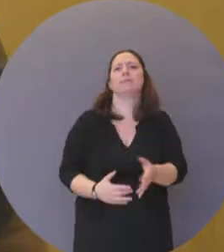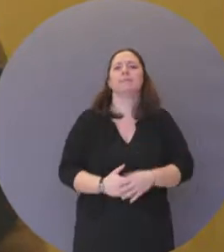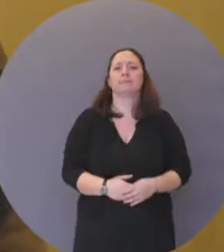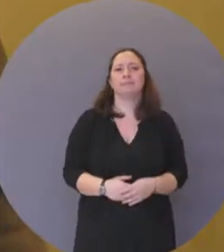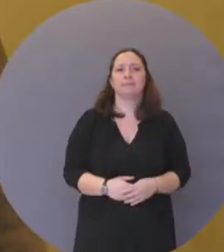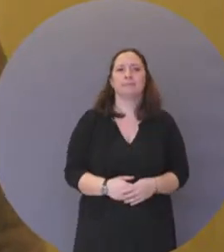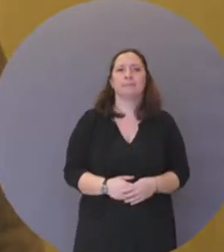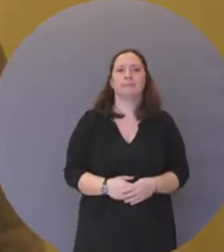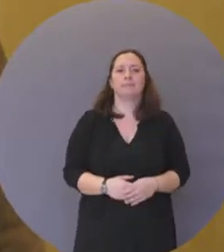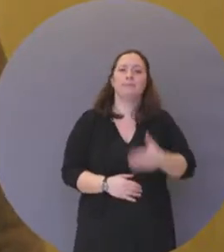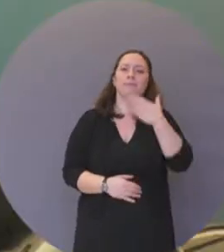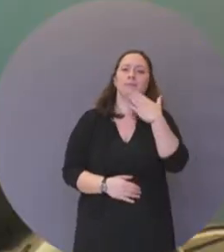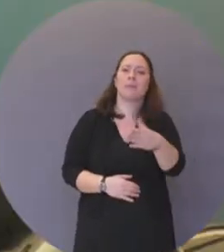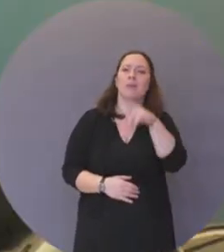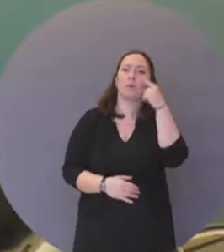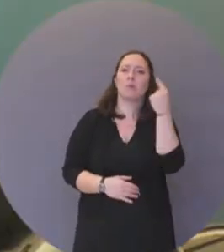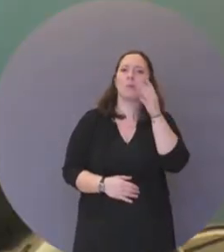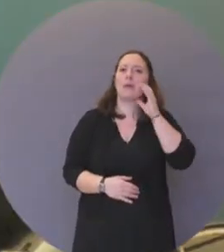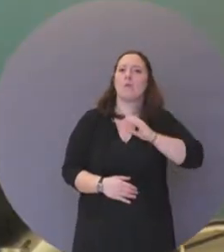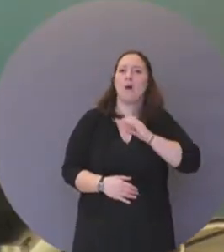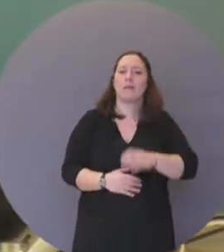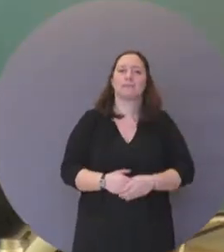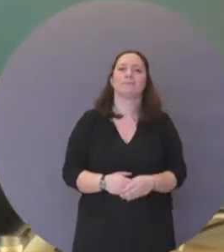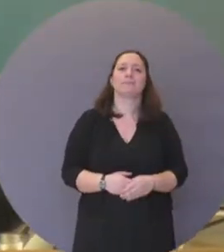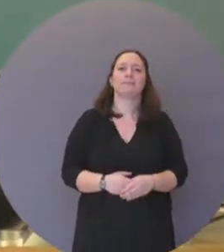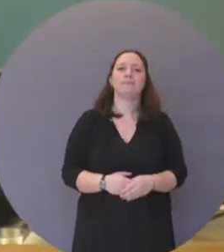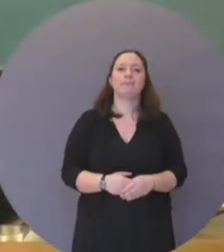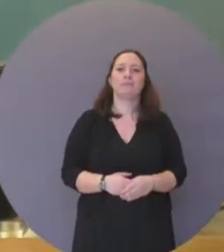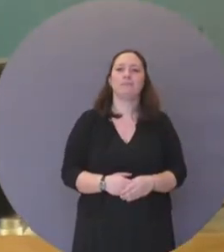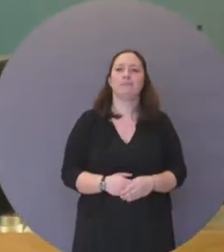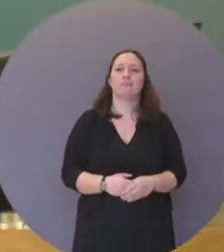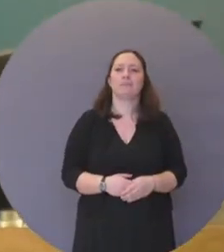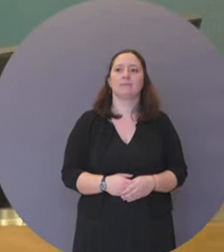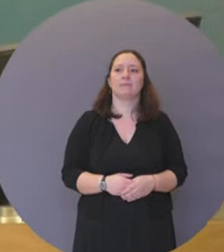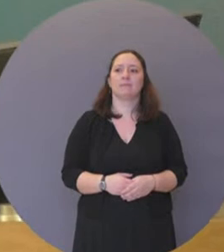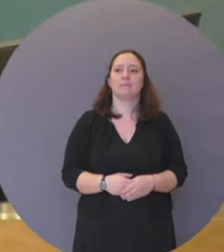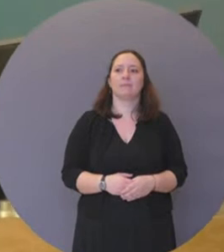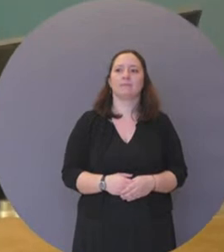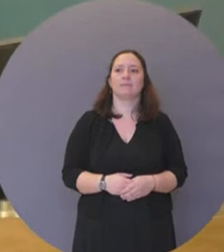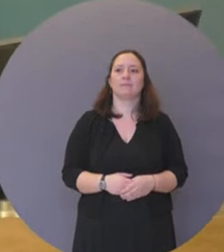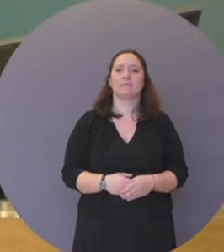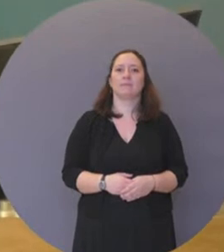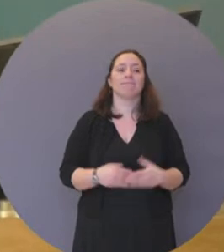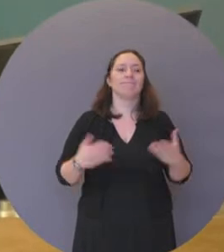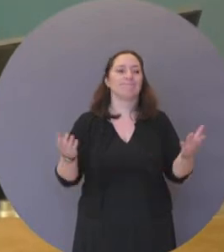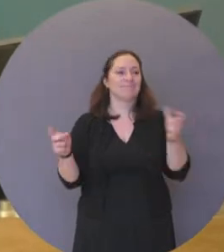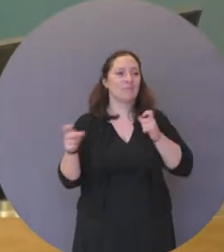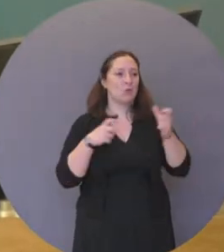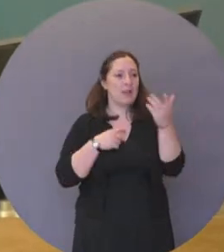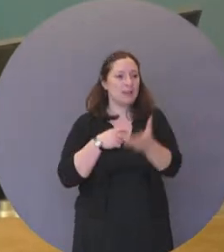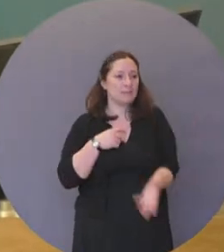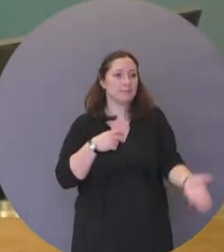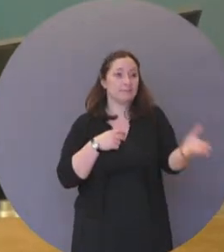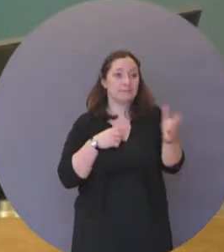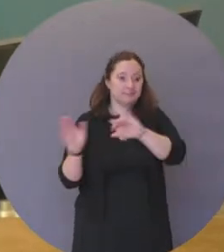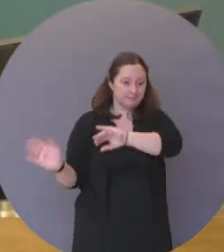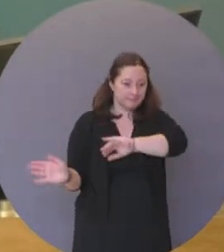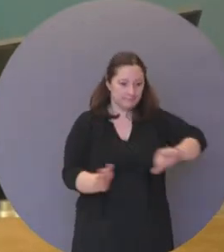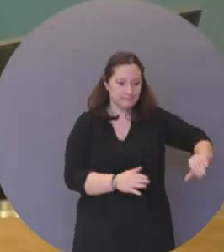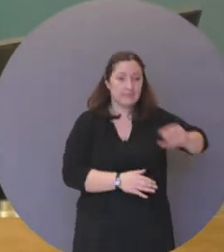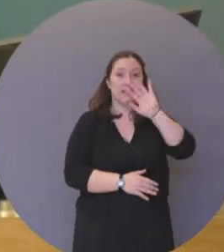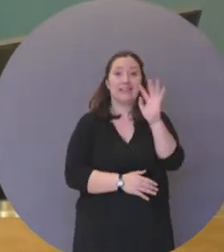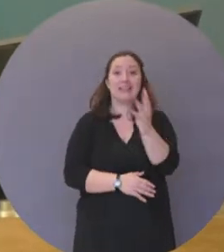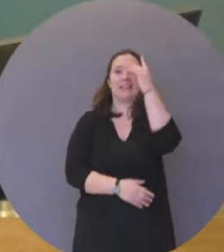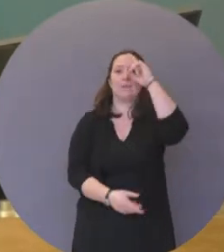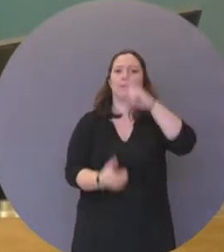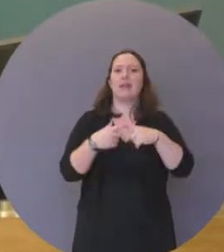merci Monsieur Bérégovoy bien nous passons mes chers collègues au quatrième thème de débat